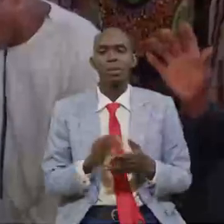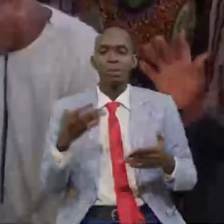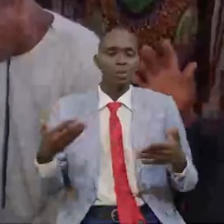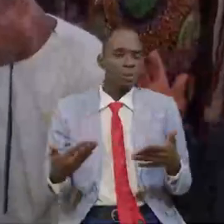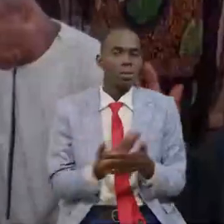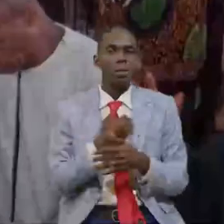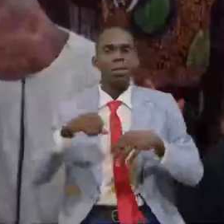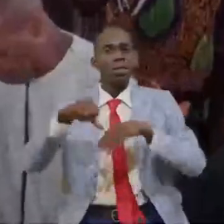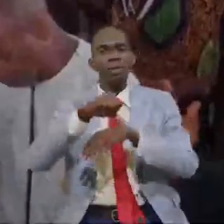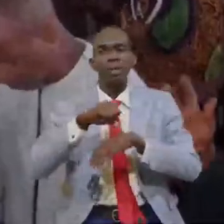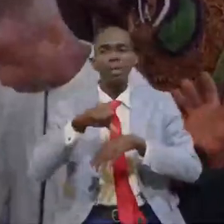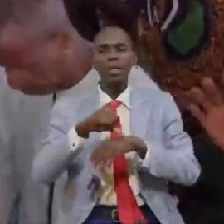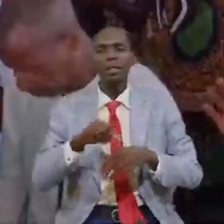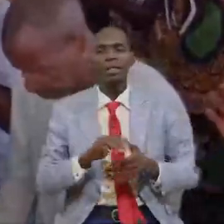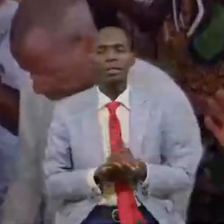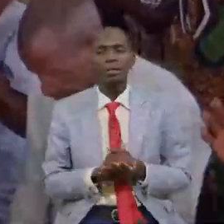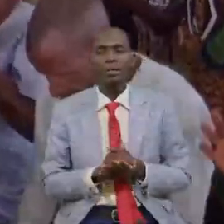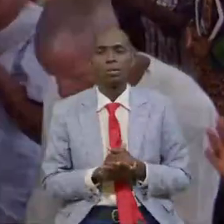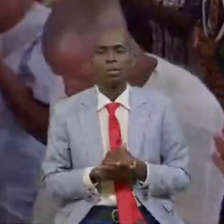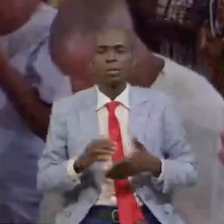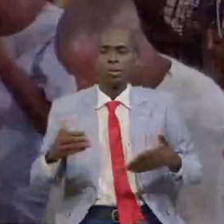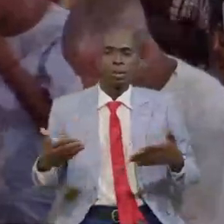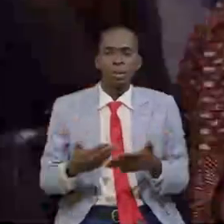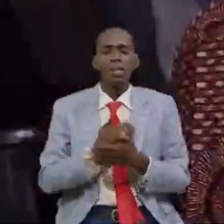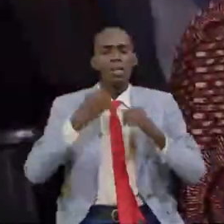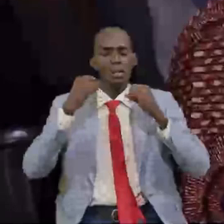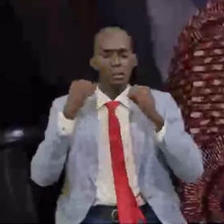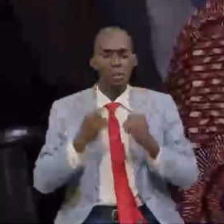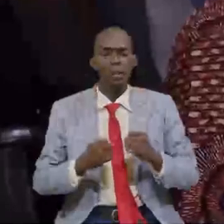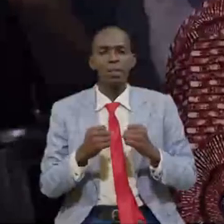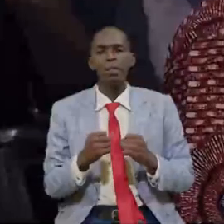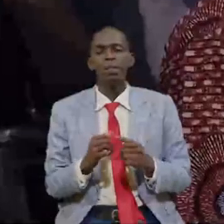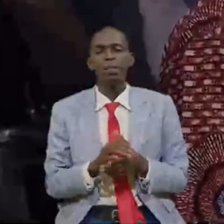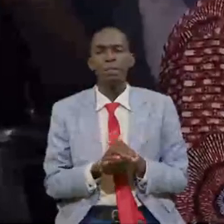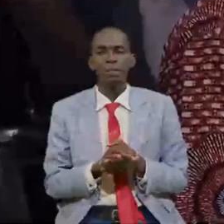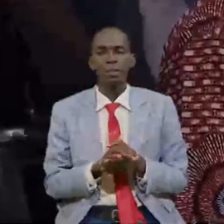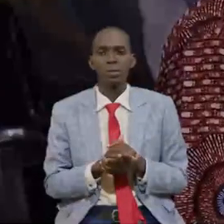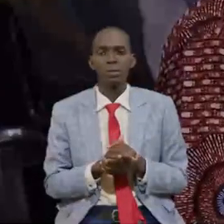Une nouvelle onction. Une nouvelle puissance.